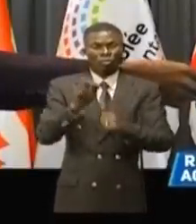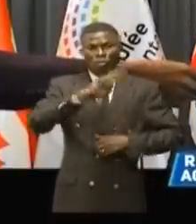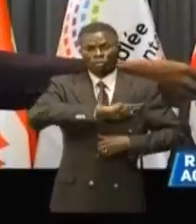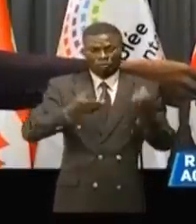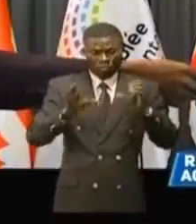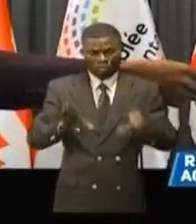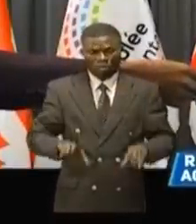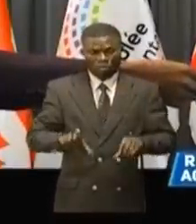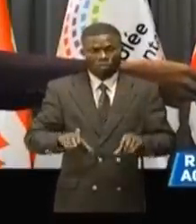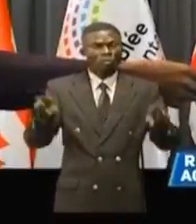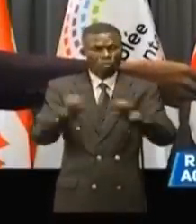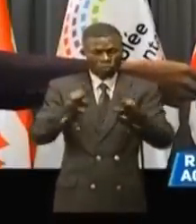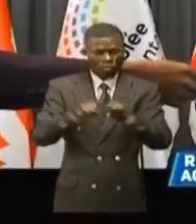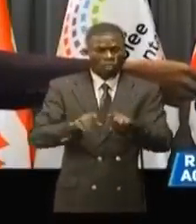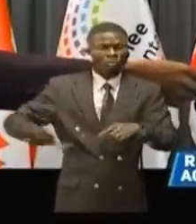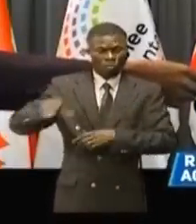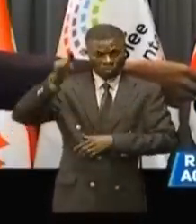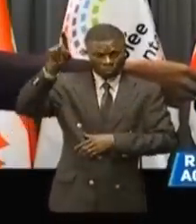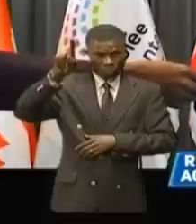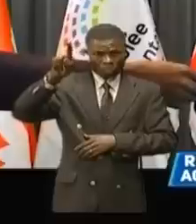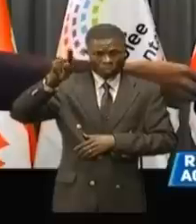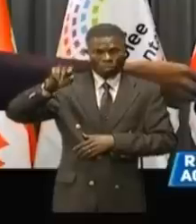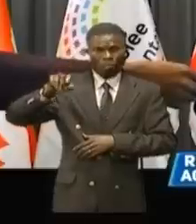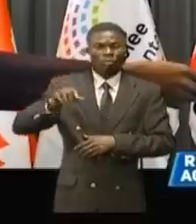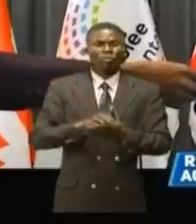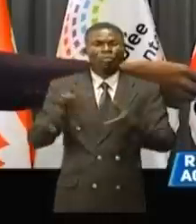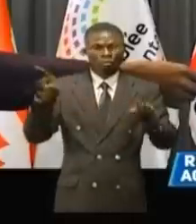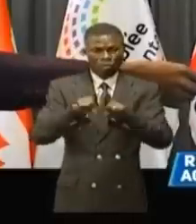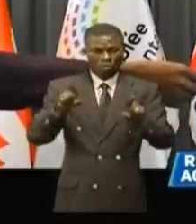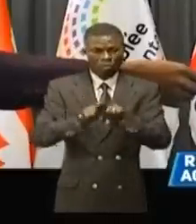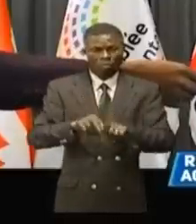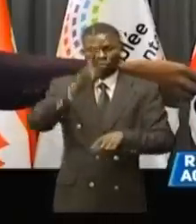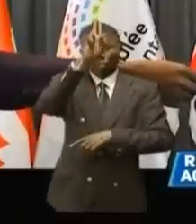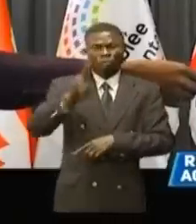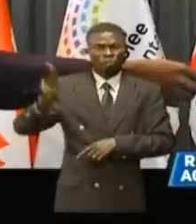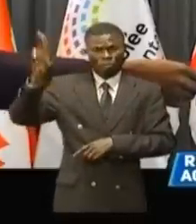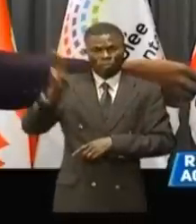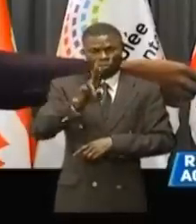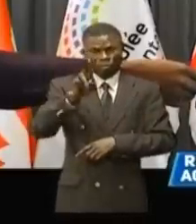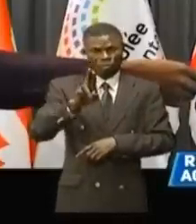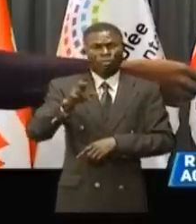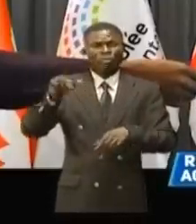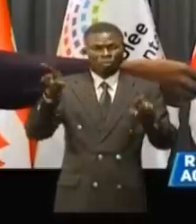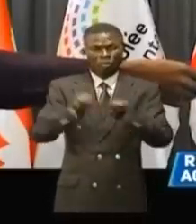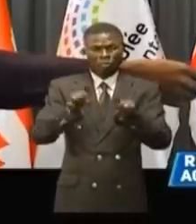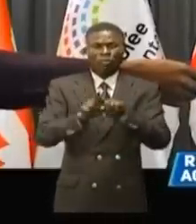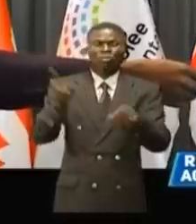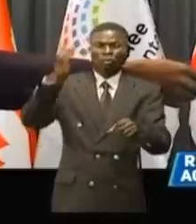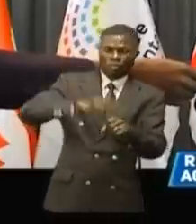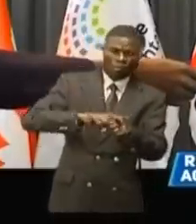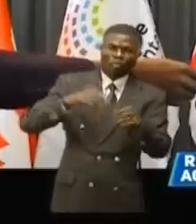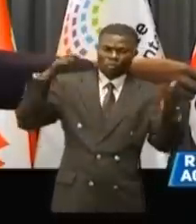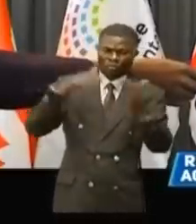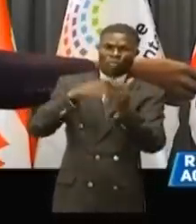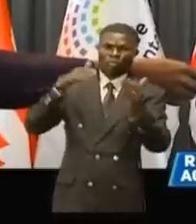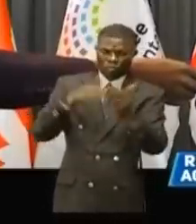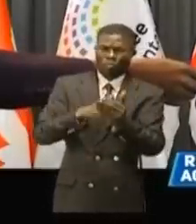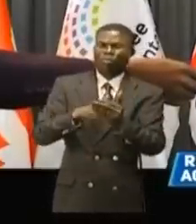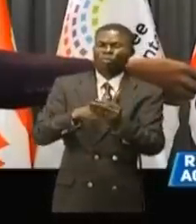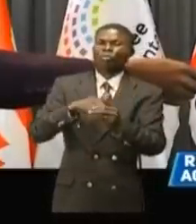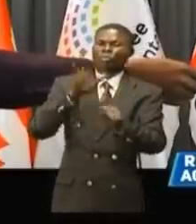ce qui se passe en Géorgie ou de ce qui se passe en Ukraine. Nous sommes également victimes